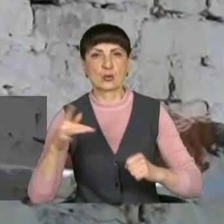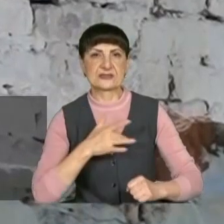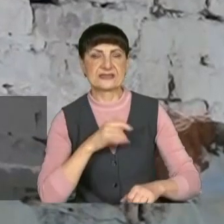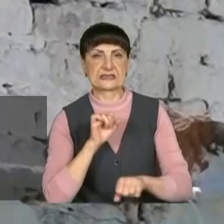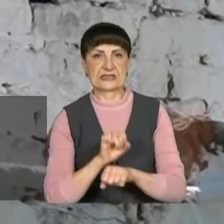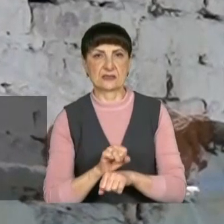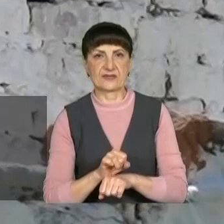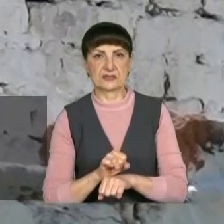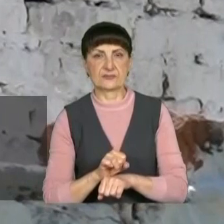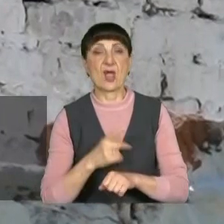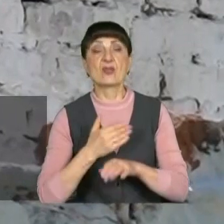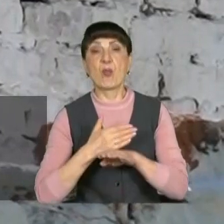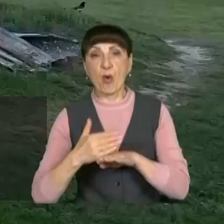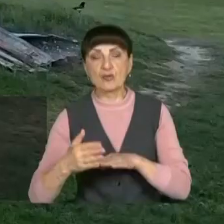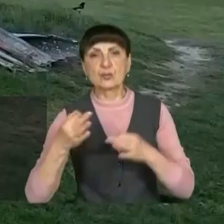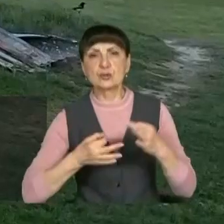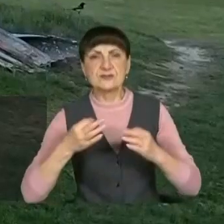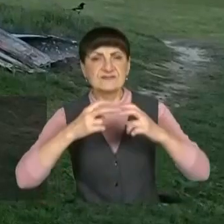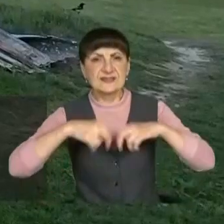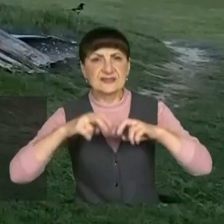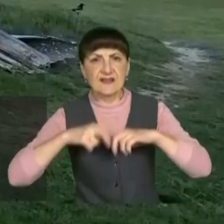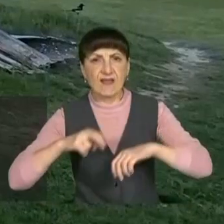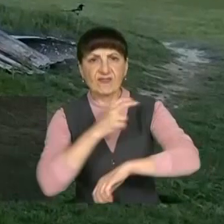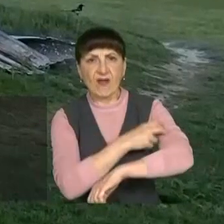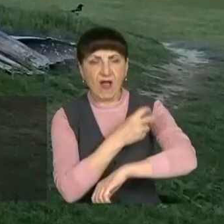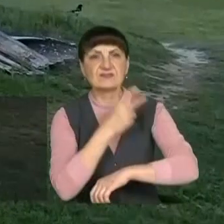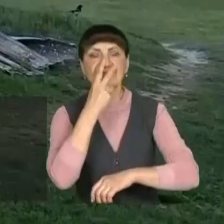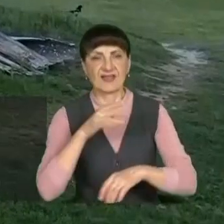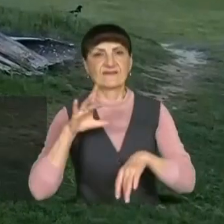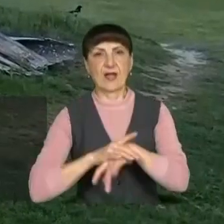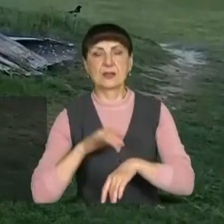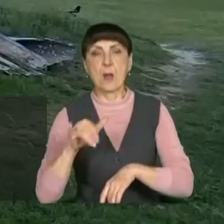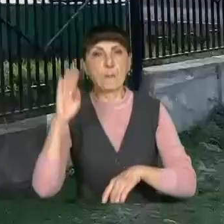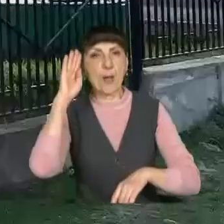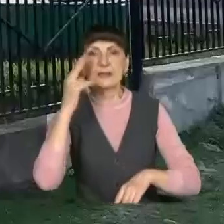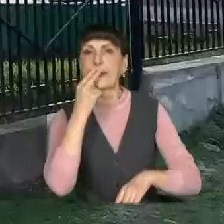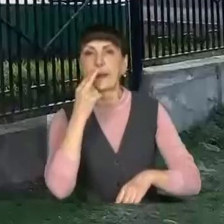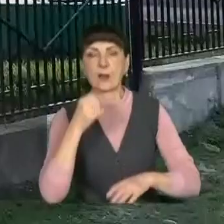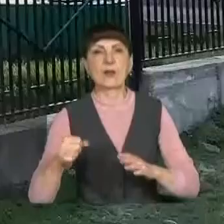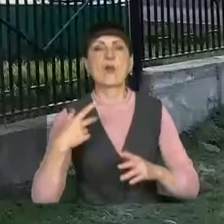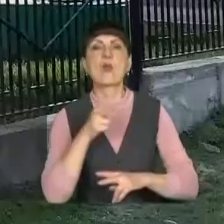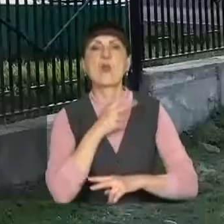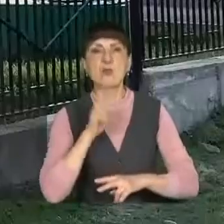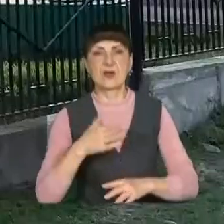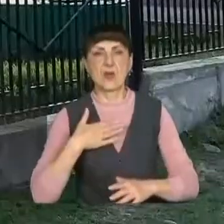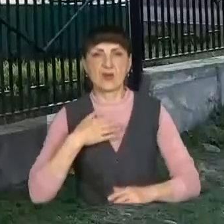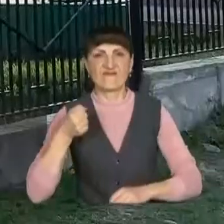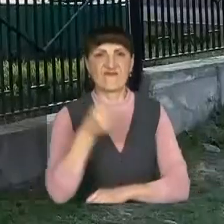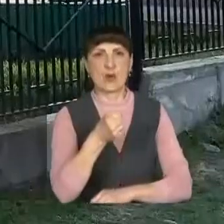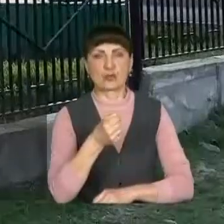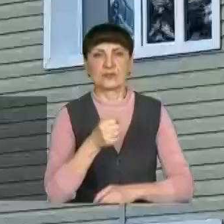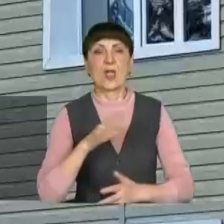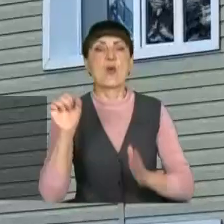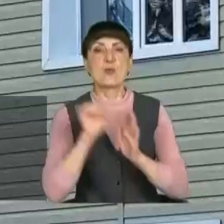остановилось сердце. Но позже, после судебно-медицинской экспертизы, выяснилось, что несовершеннолетний скончался от удара в грудь. В